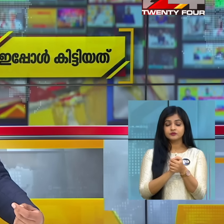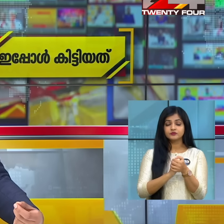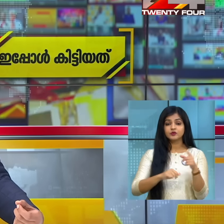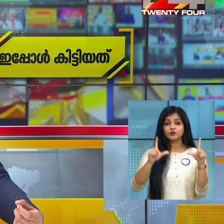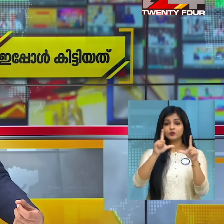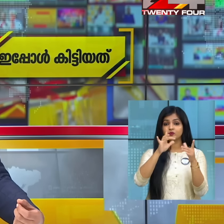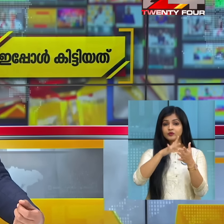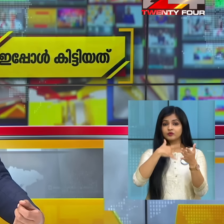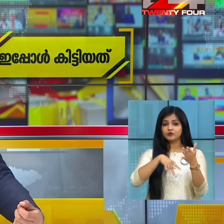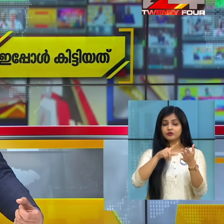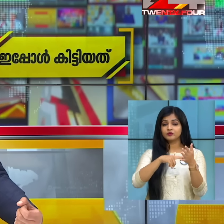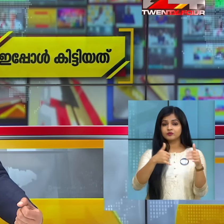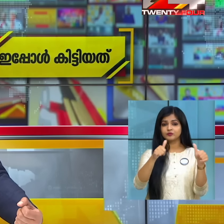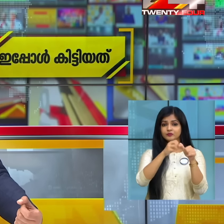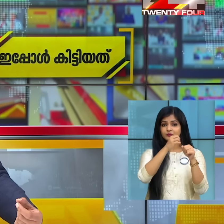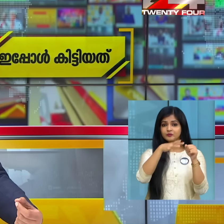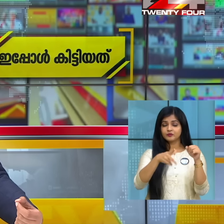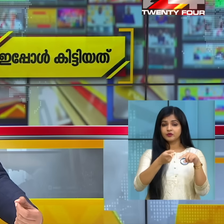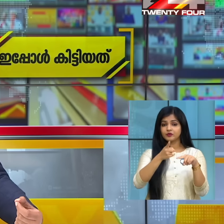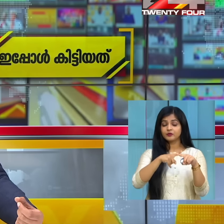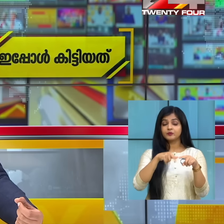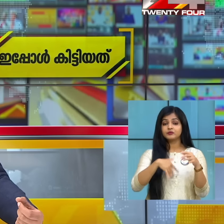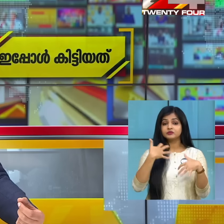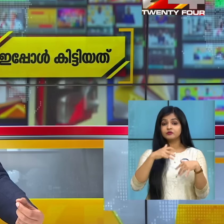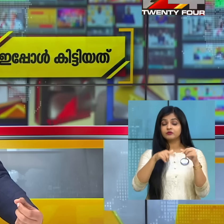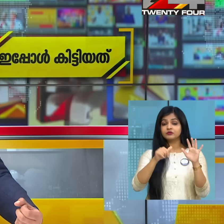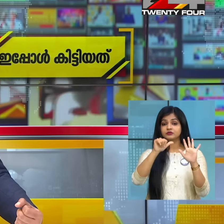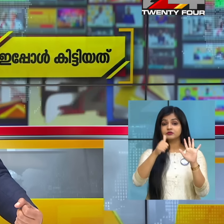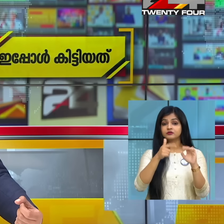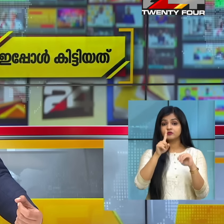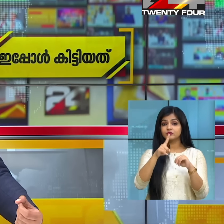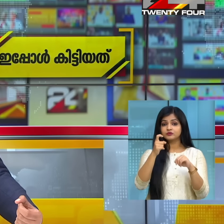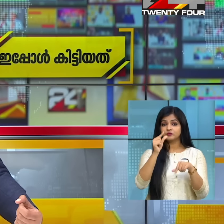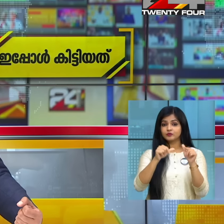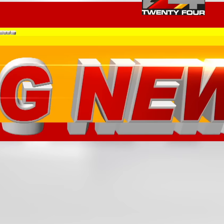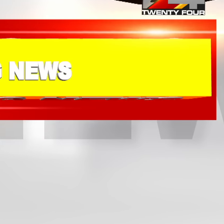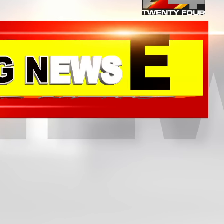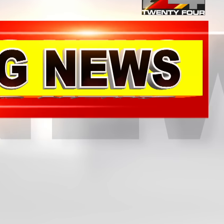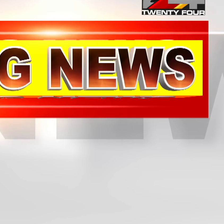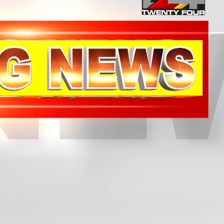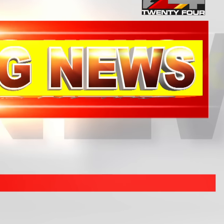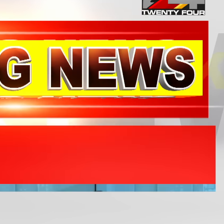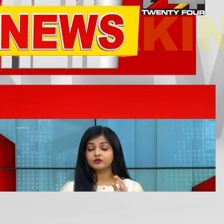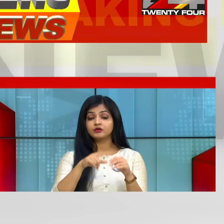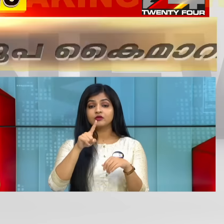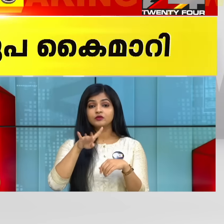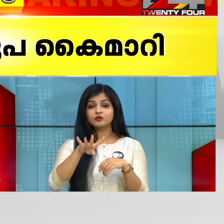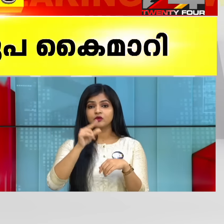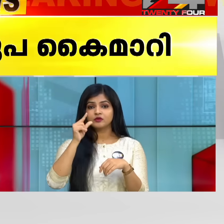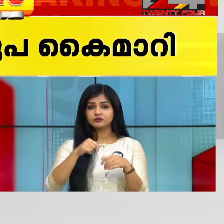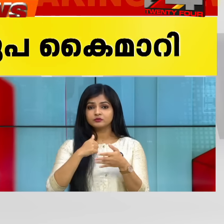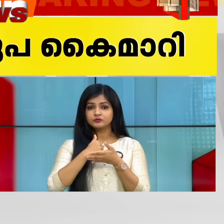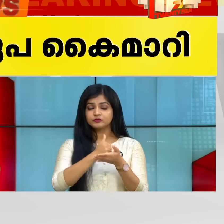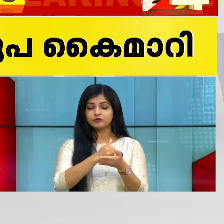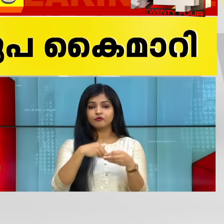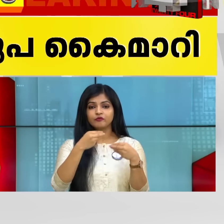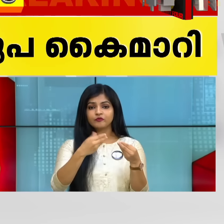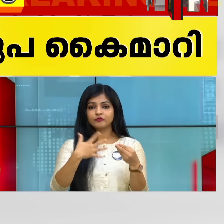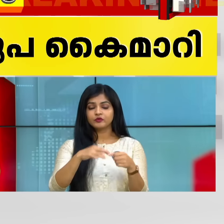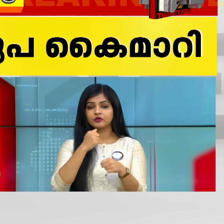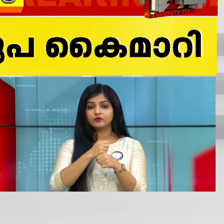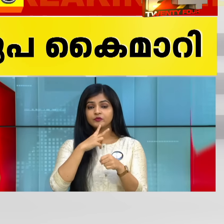മുണ്ടക്കൈ ചൂരൽമല ഉരുൾപൊട്ടൽ ദുരന്തബാധിതരായ 617 പേർക്ക് അടിയന്തര ധനസഹായമായ 10,000 രൂപ വീതം കൈമാറി എന്ന് സർക്കാർ. മറ്റുള്ളവർക്ക്